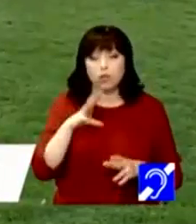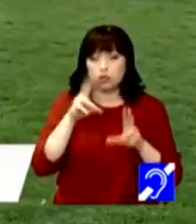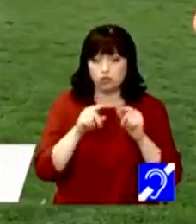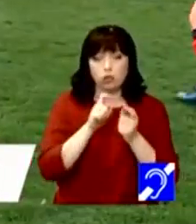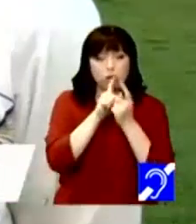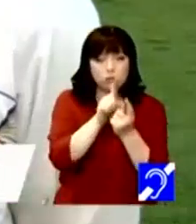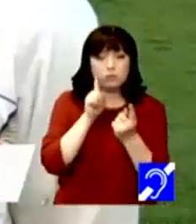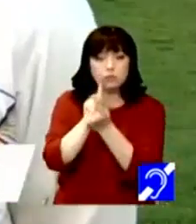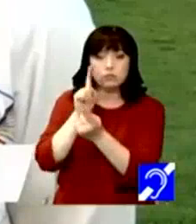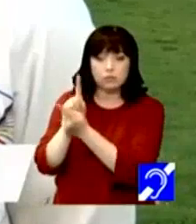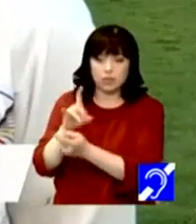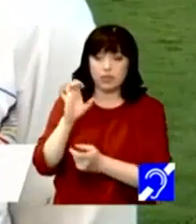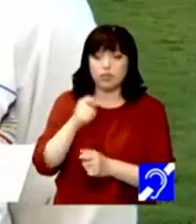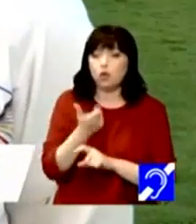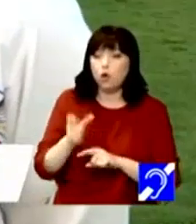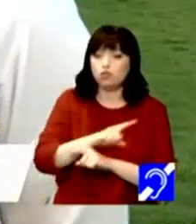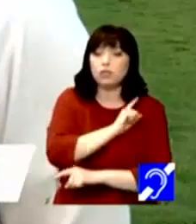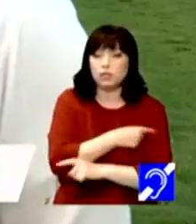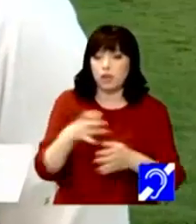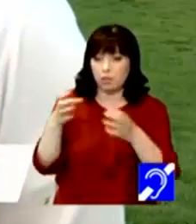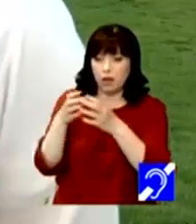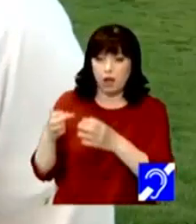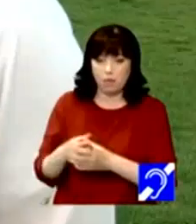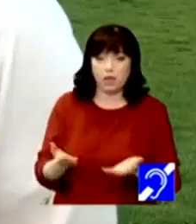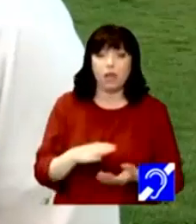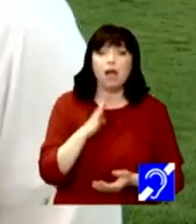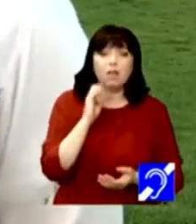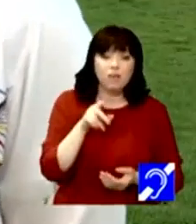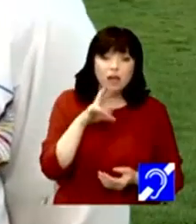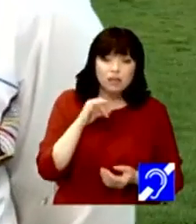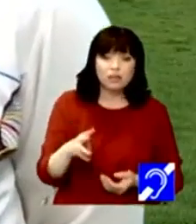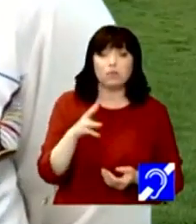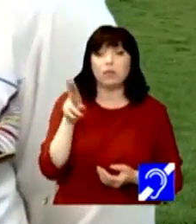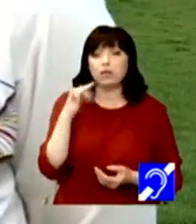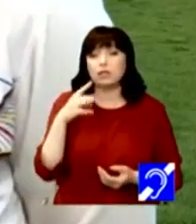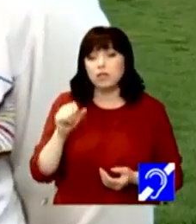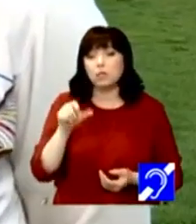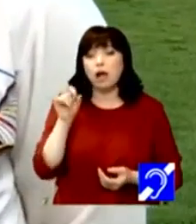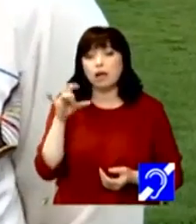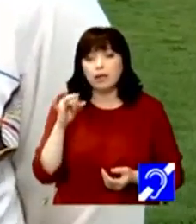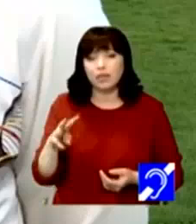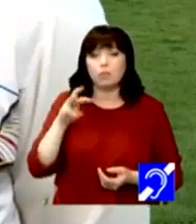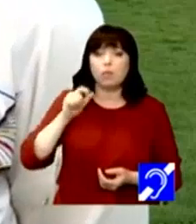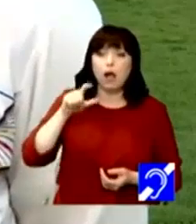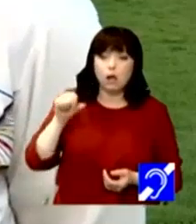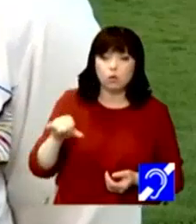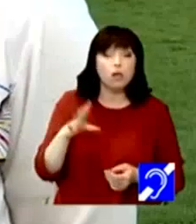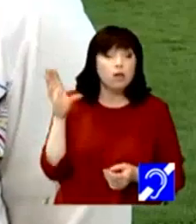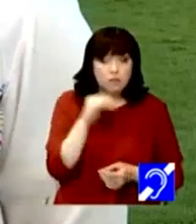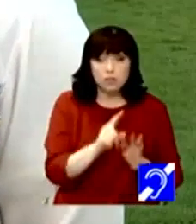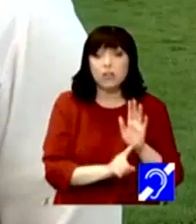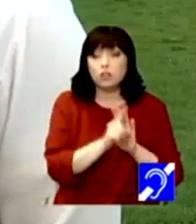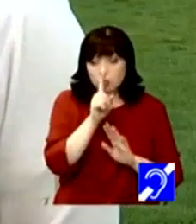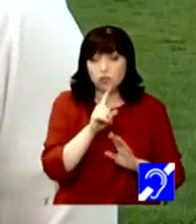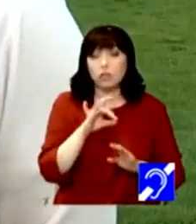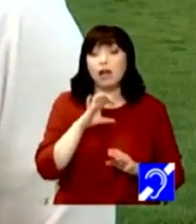cluburi din lume. Toți au început, cei mai buni, și Vadim, și Oleg Pripeliță, și Dima, Arhip și Mahu, toți au început